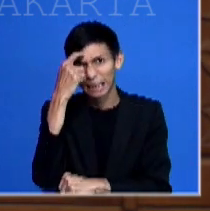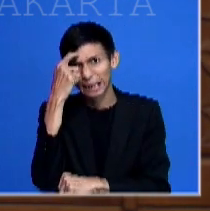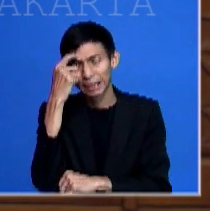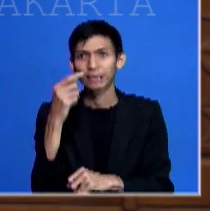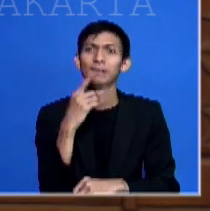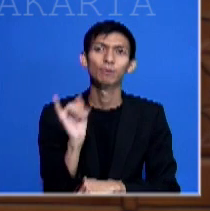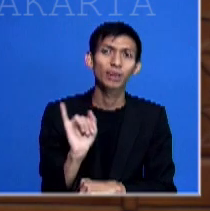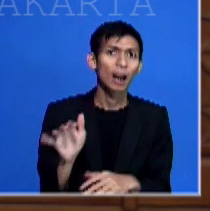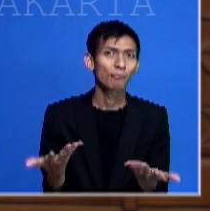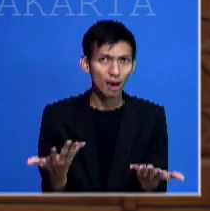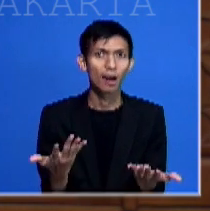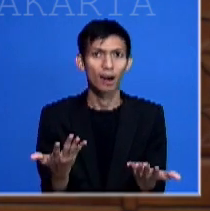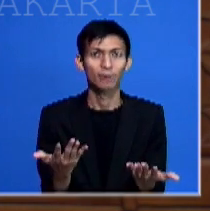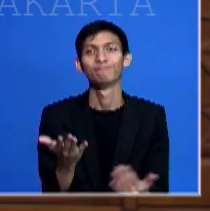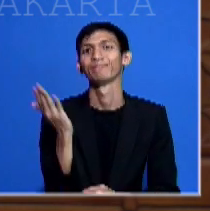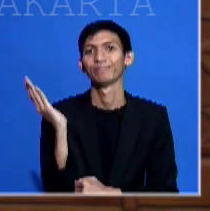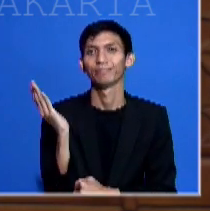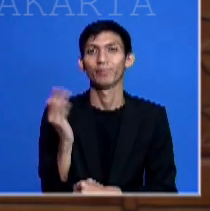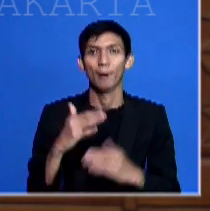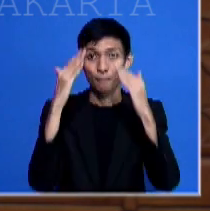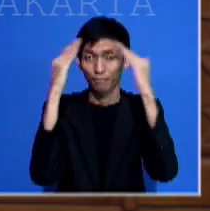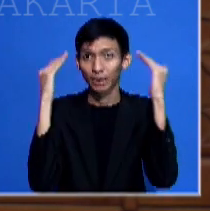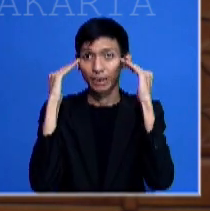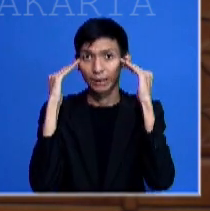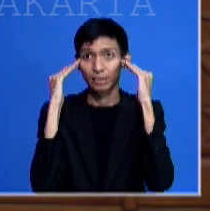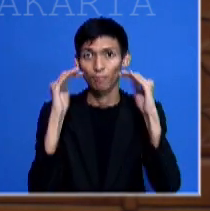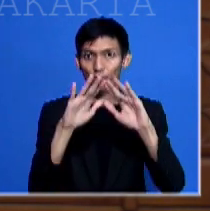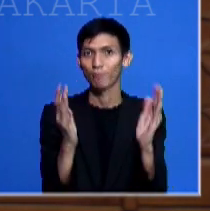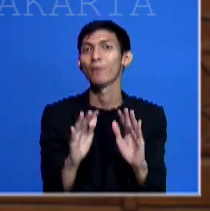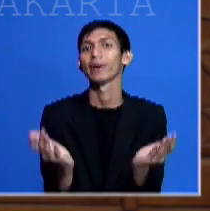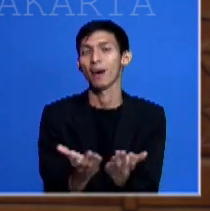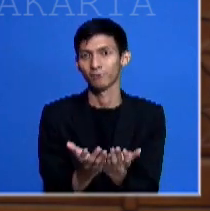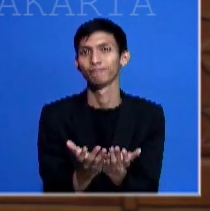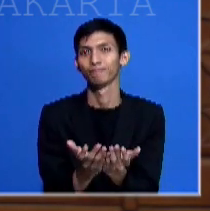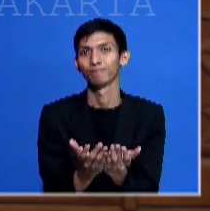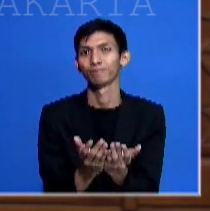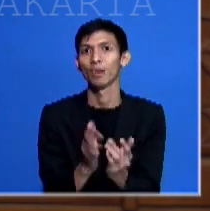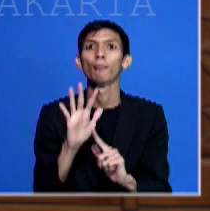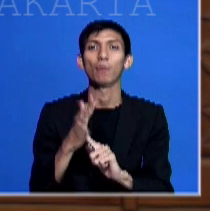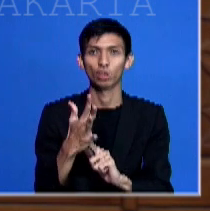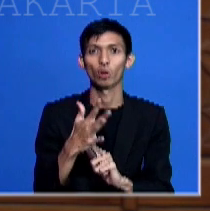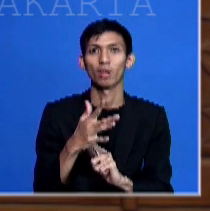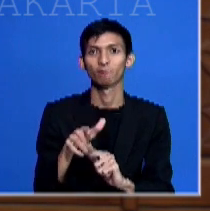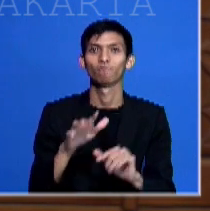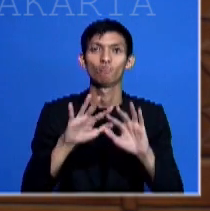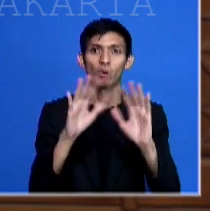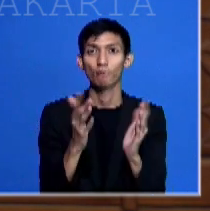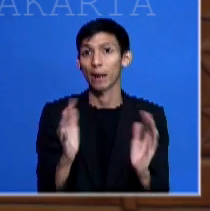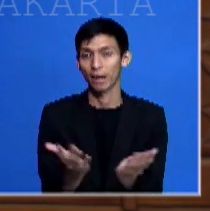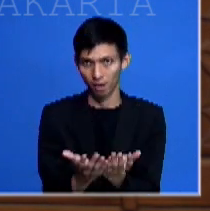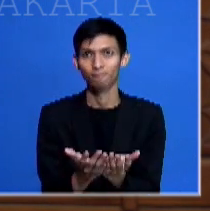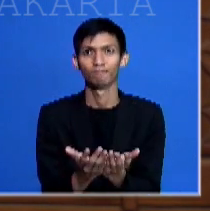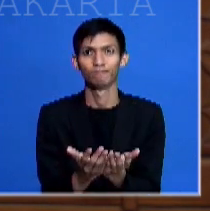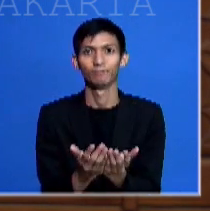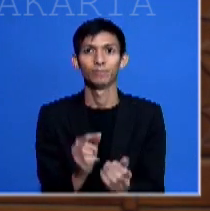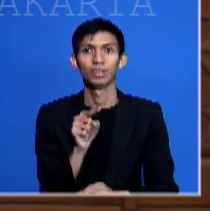ingkang dipun adepi dening sawaneh kadang tani kates ing Bantul, woh kates gadahipun lan